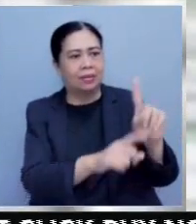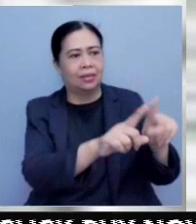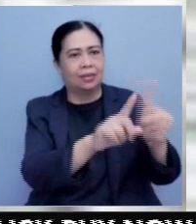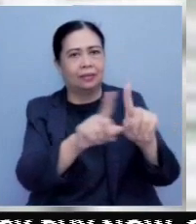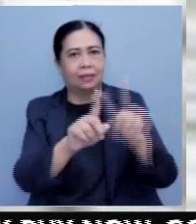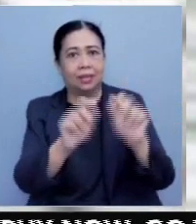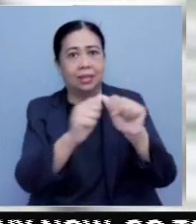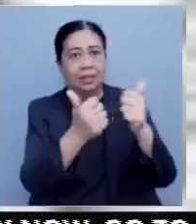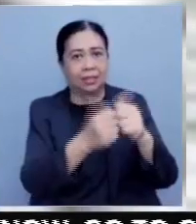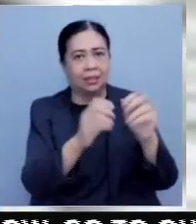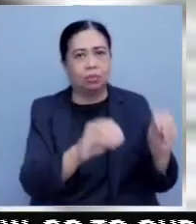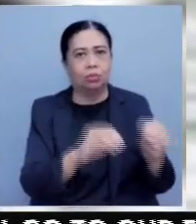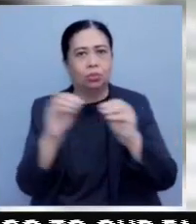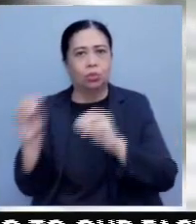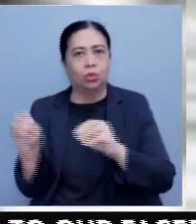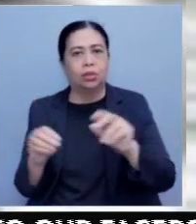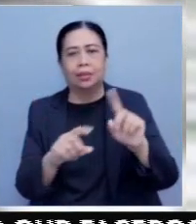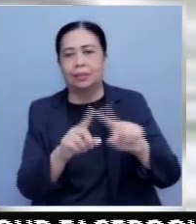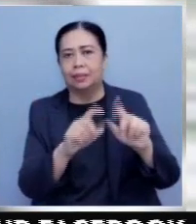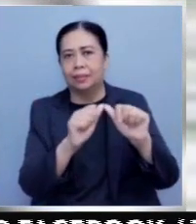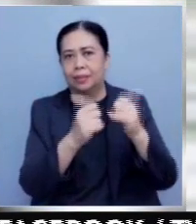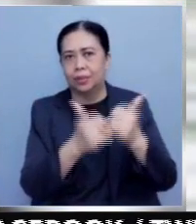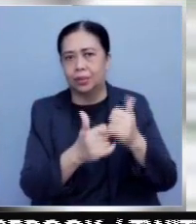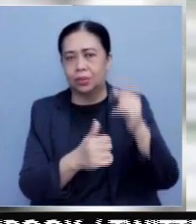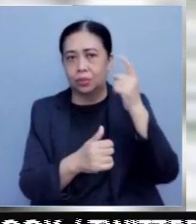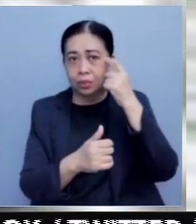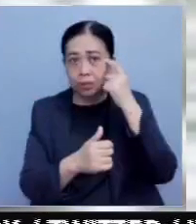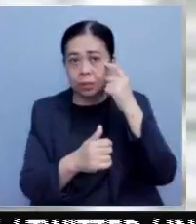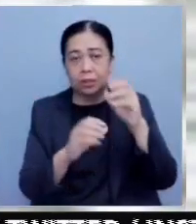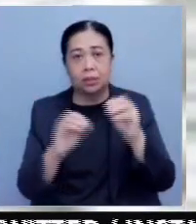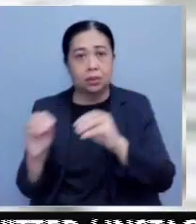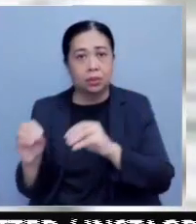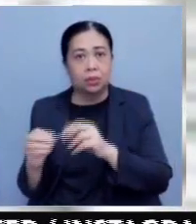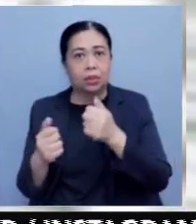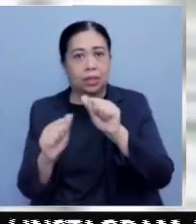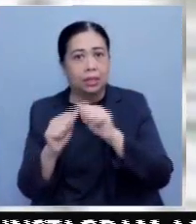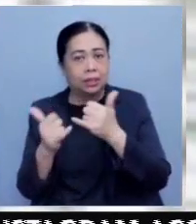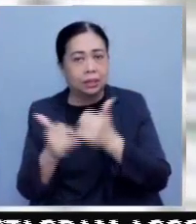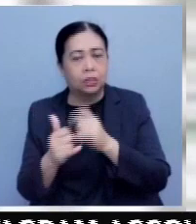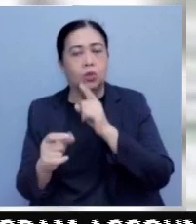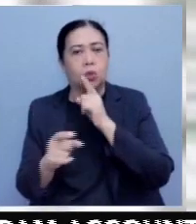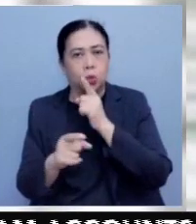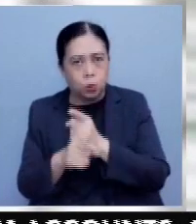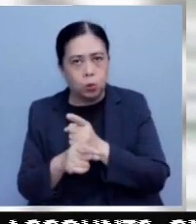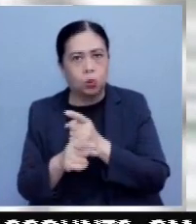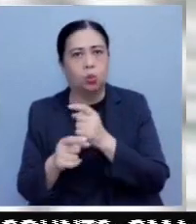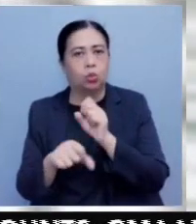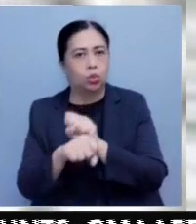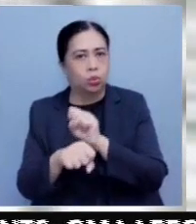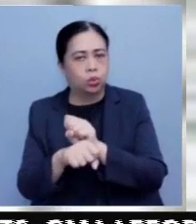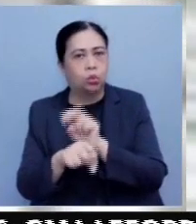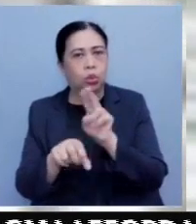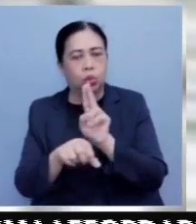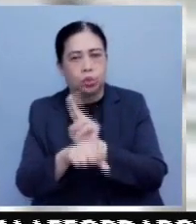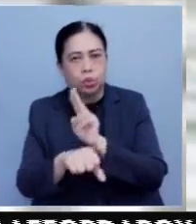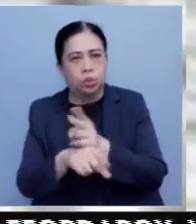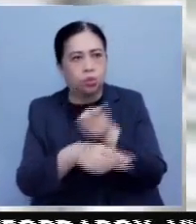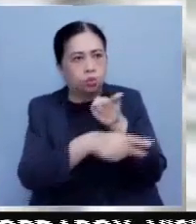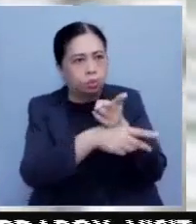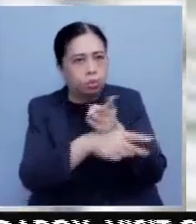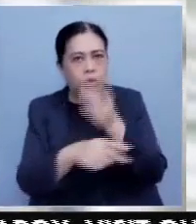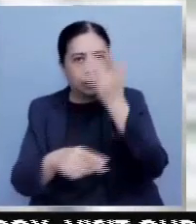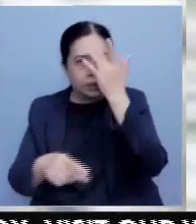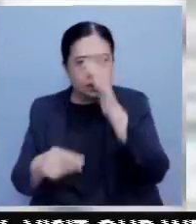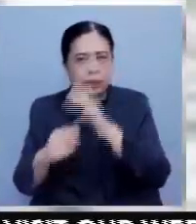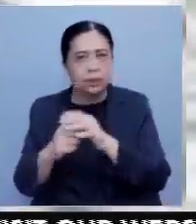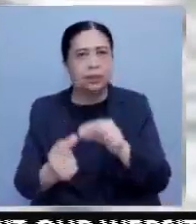CIF mula sa iba't ibang ahensya ng gobyerno papunta sa mga ahensyang nakatutok sa intelligence at surveillance. Partikular